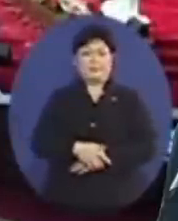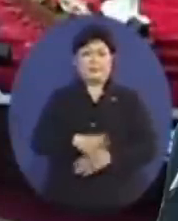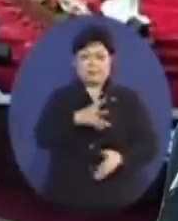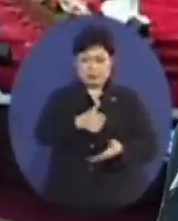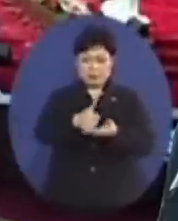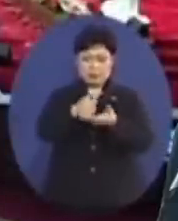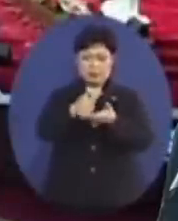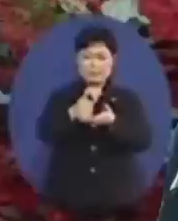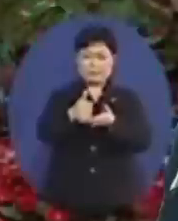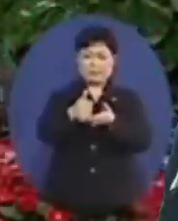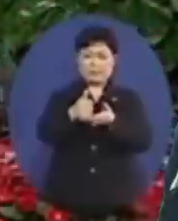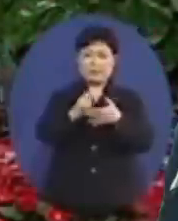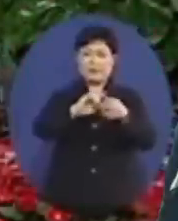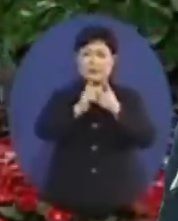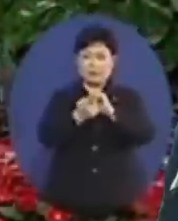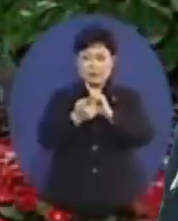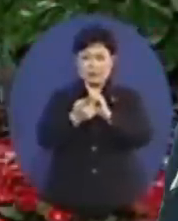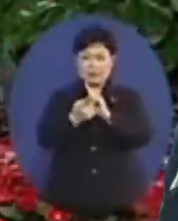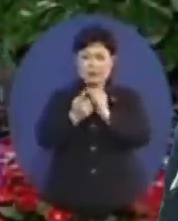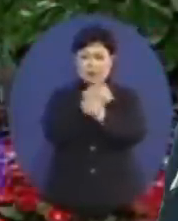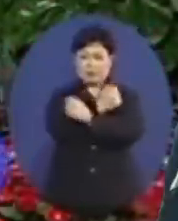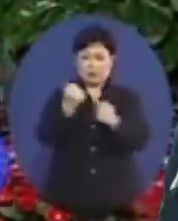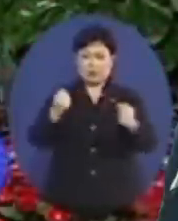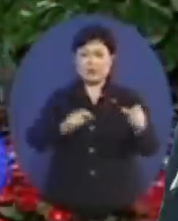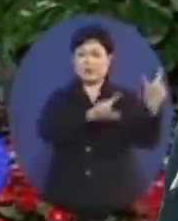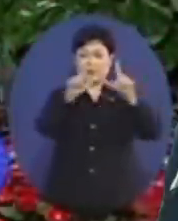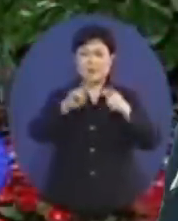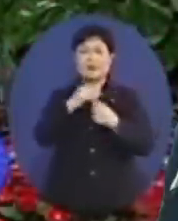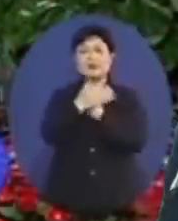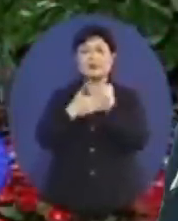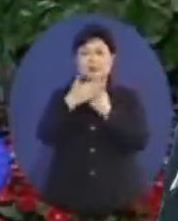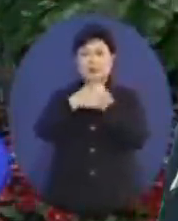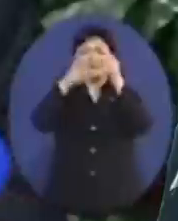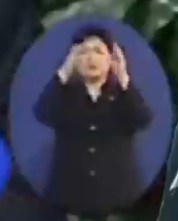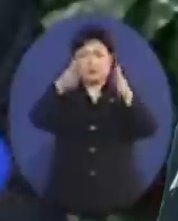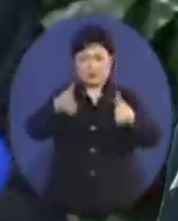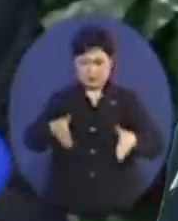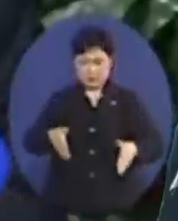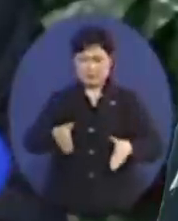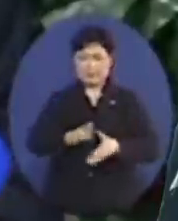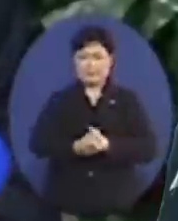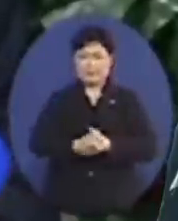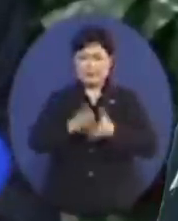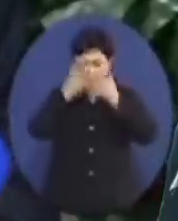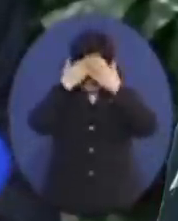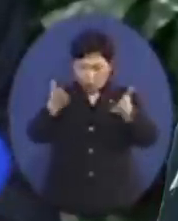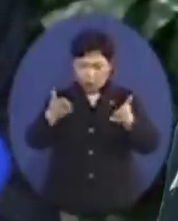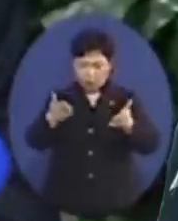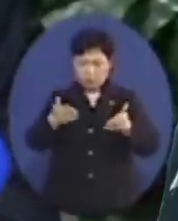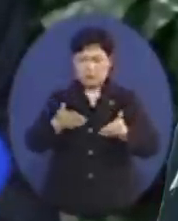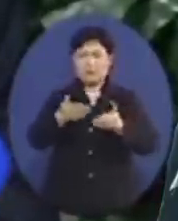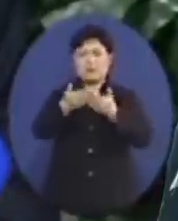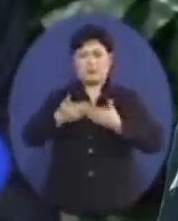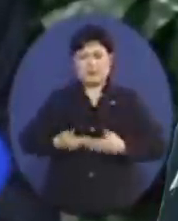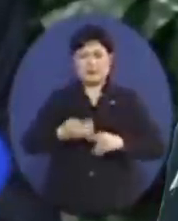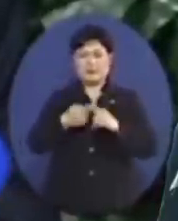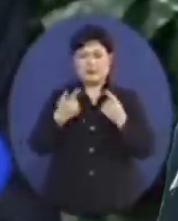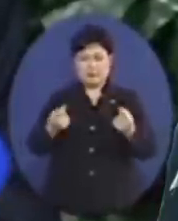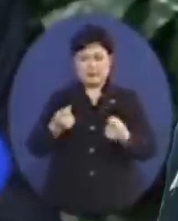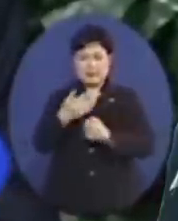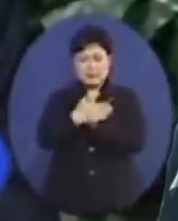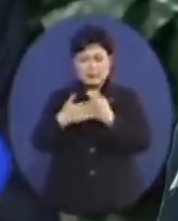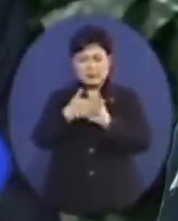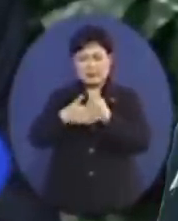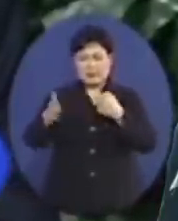주님의 대속의 삶과 그 은혜를 통해서 공짜로 구원받은 것입니다. 그 은혜를